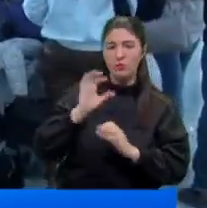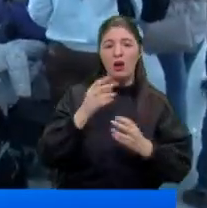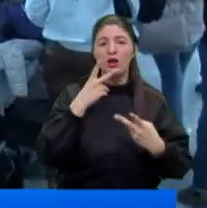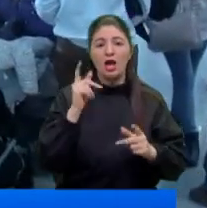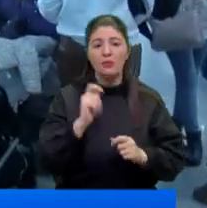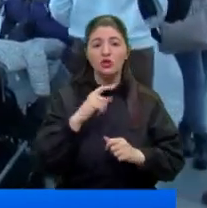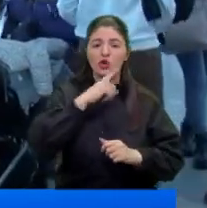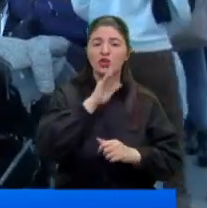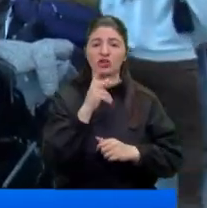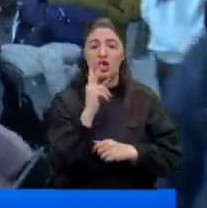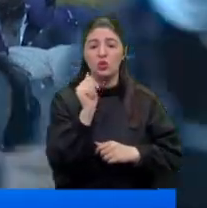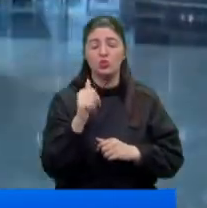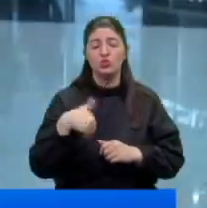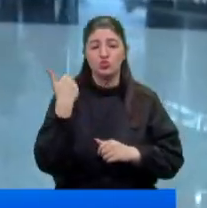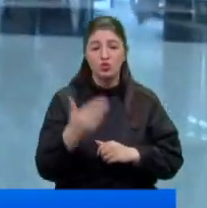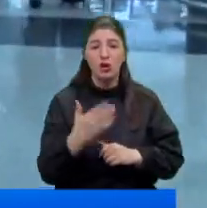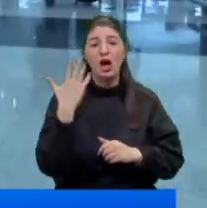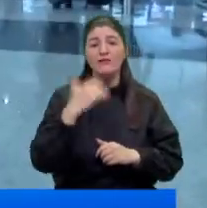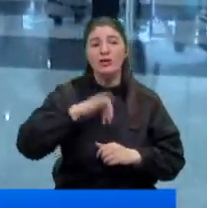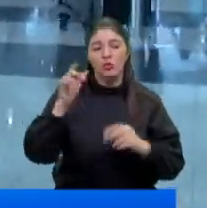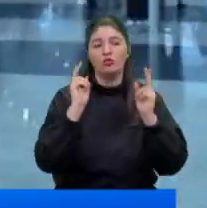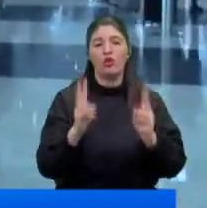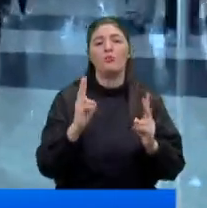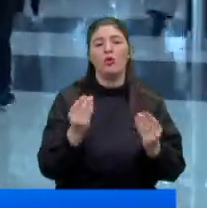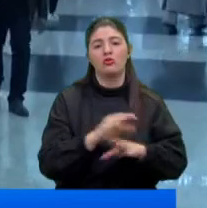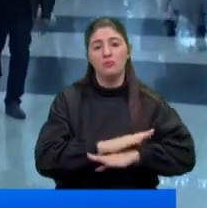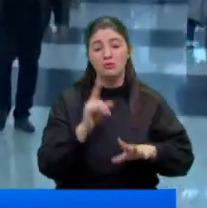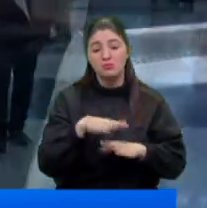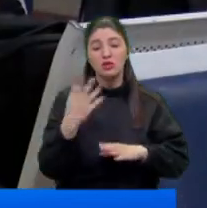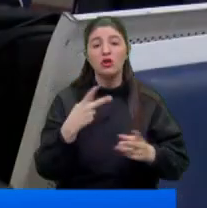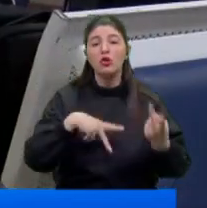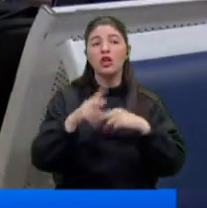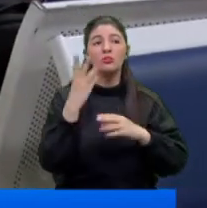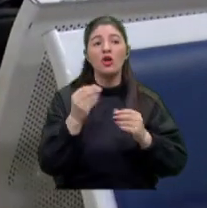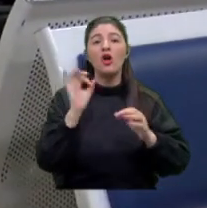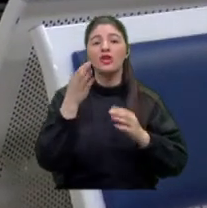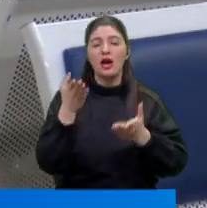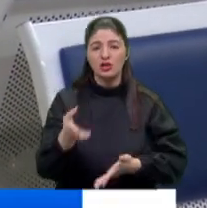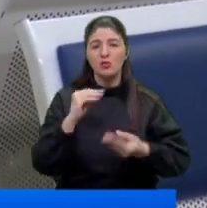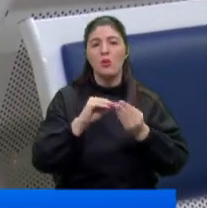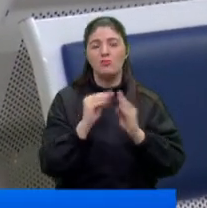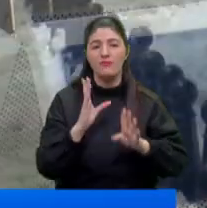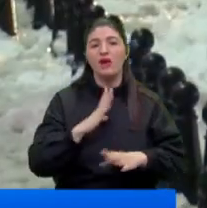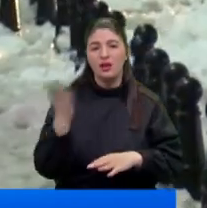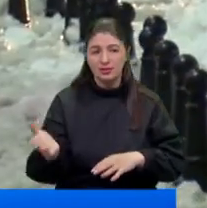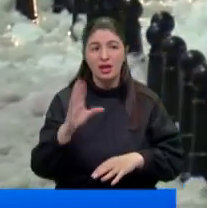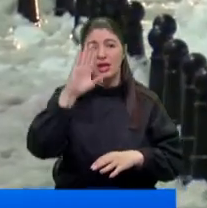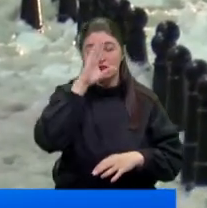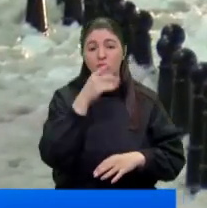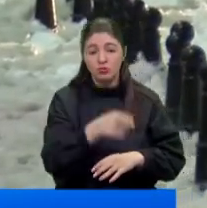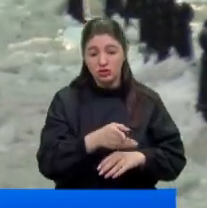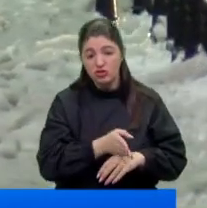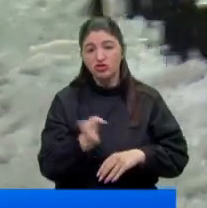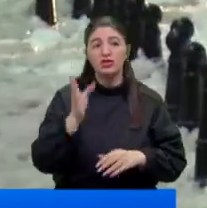açıkladı. Zorlu geçen iki günün ardından havalimanı normale döndü. Bir başka ulaşım noktası otogarlarda da mağduriyet vardı.